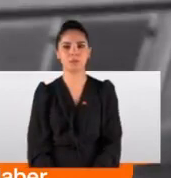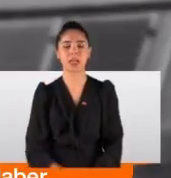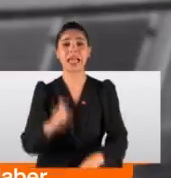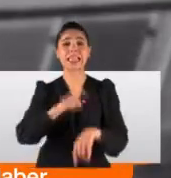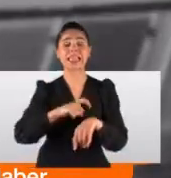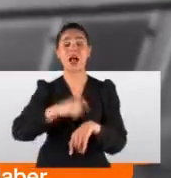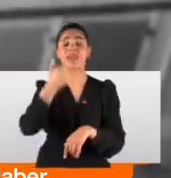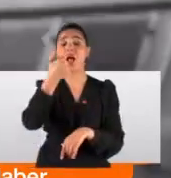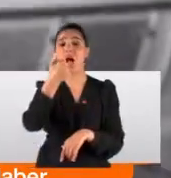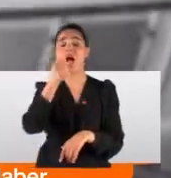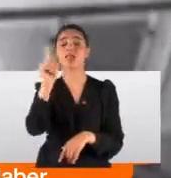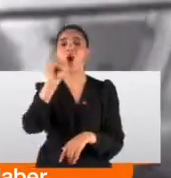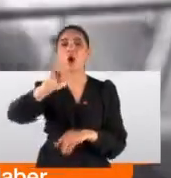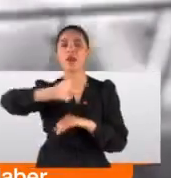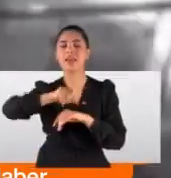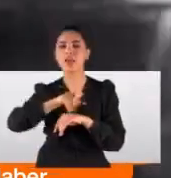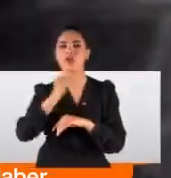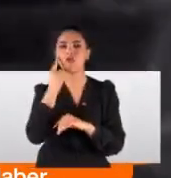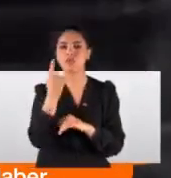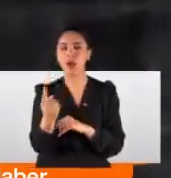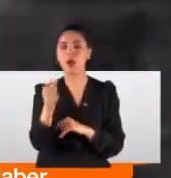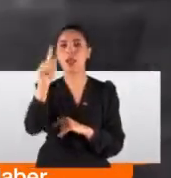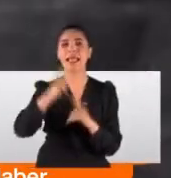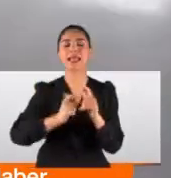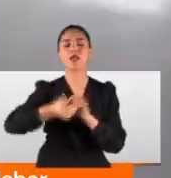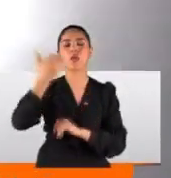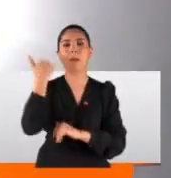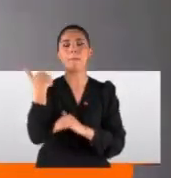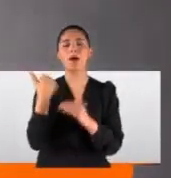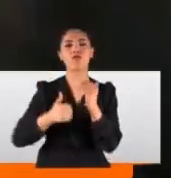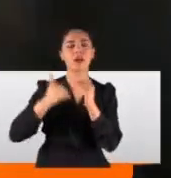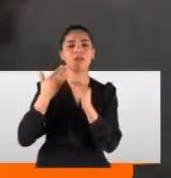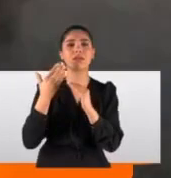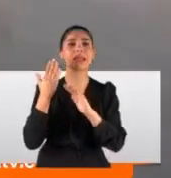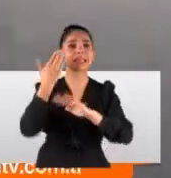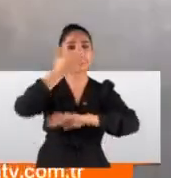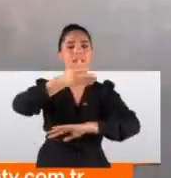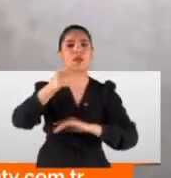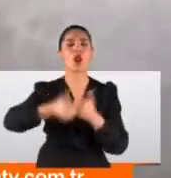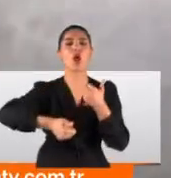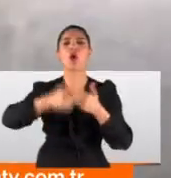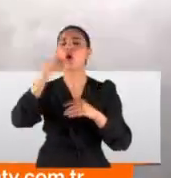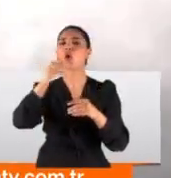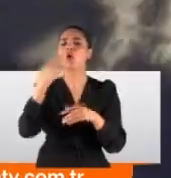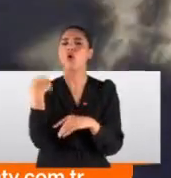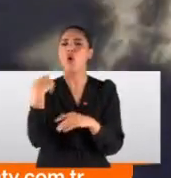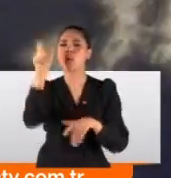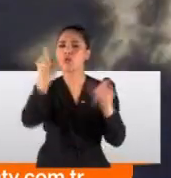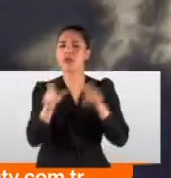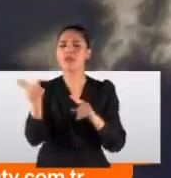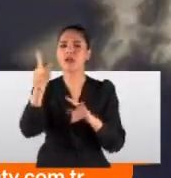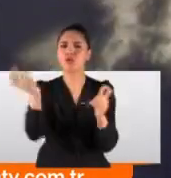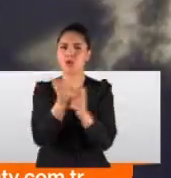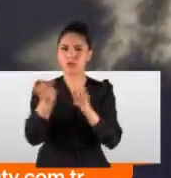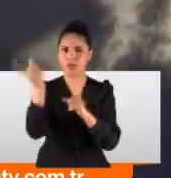Saat 18.10. MİT Müsteşarı Fidan Genelkurmay Başkanlığı'na giderek komutanların toplantısına dahil oldu. Fidan bu ihbarın